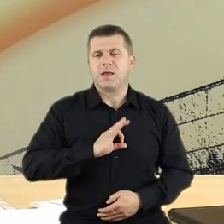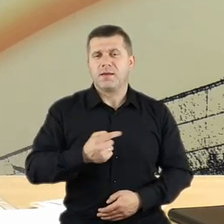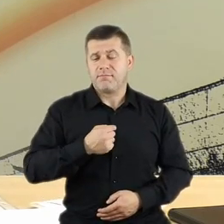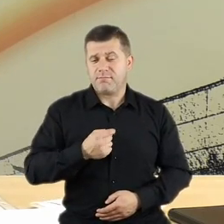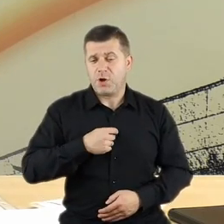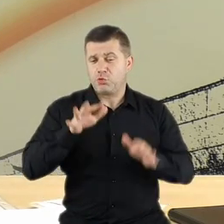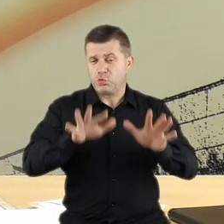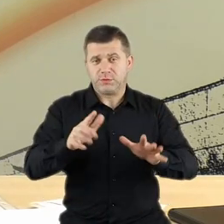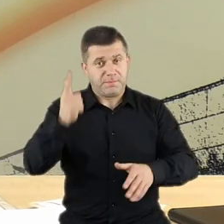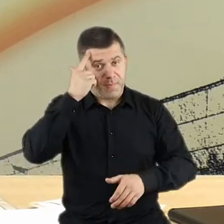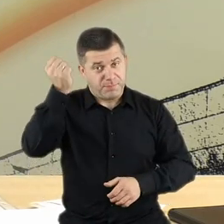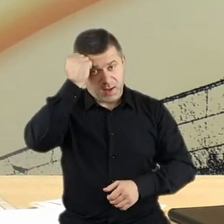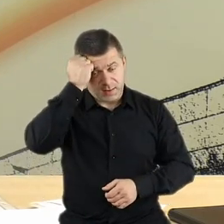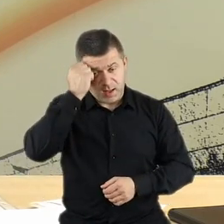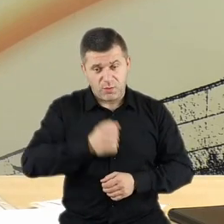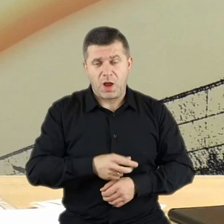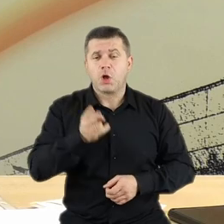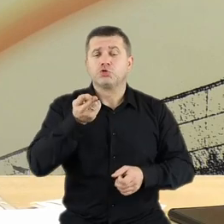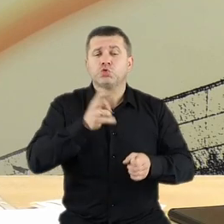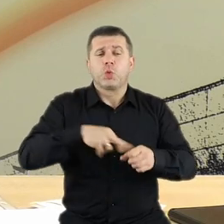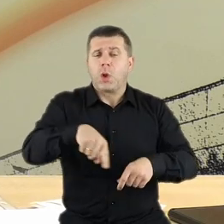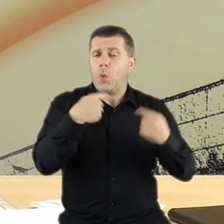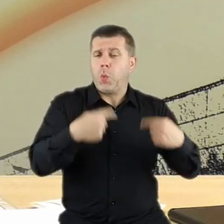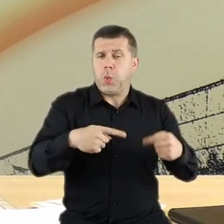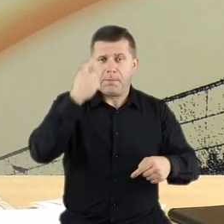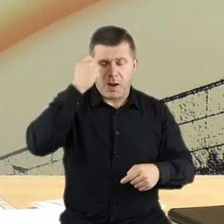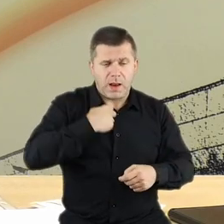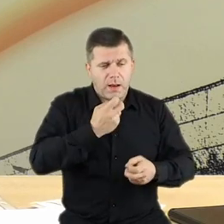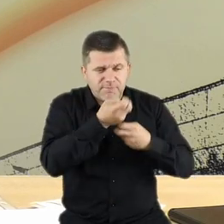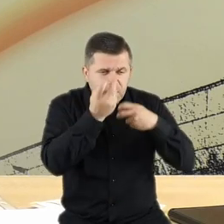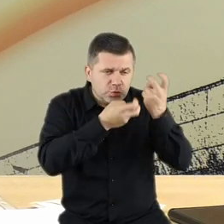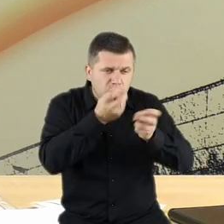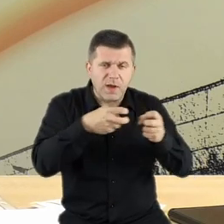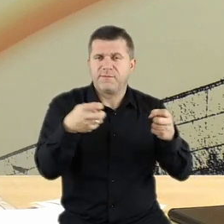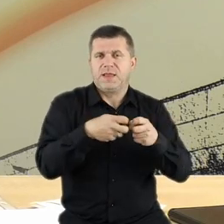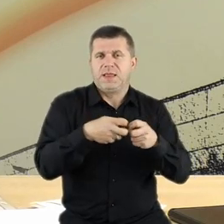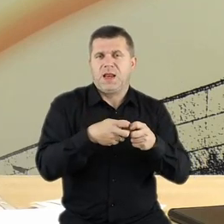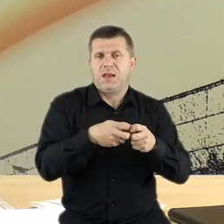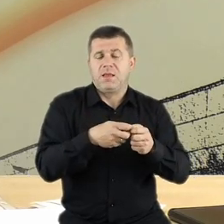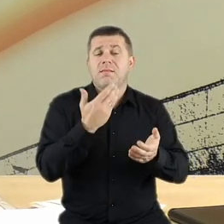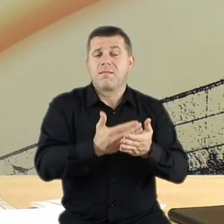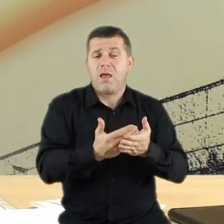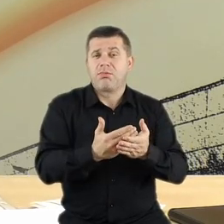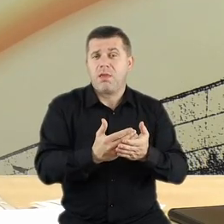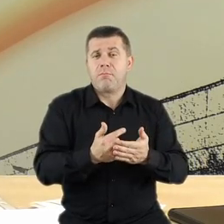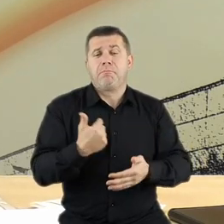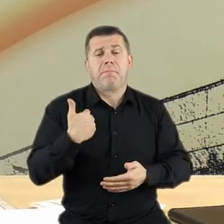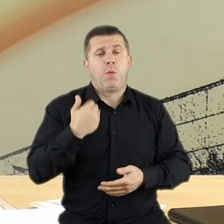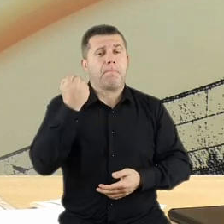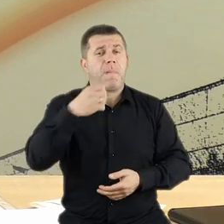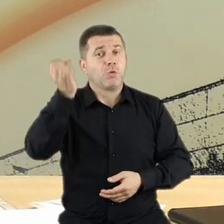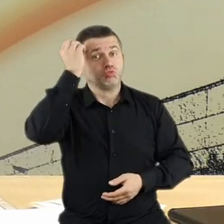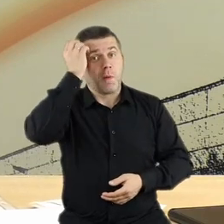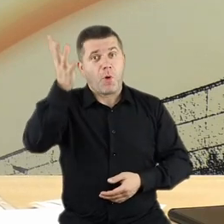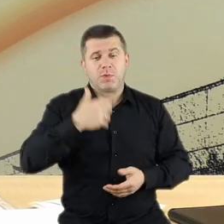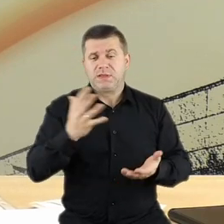pamiętałam A czego nie pamiętałam to wyspałam w internecie No i dlatego taka byłam bardzo mądra i Zajęłam pierwsze